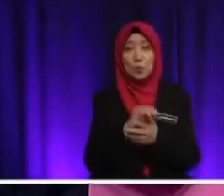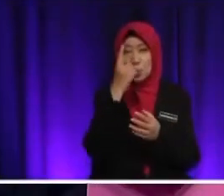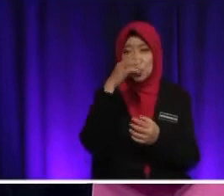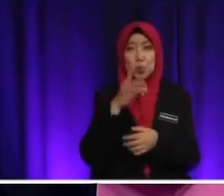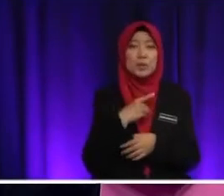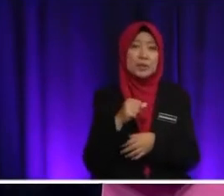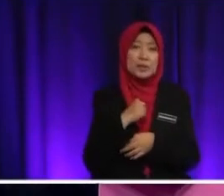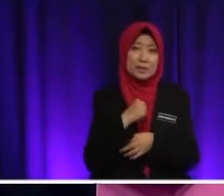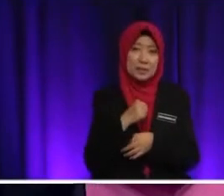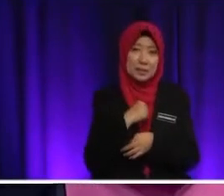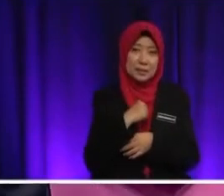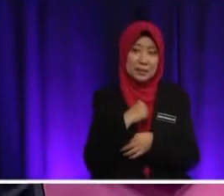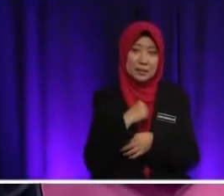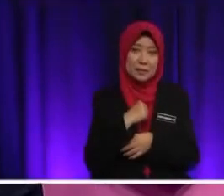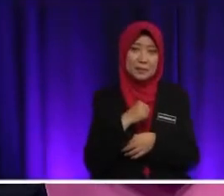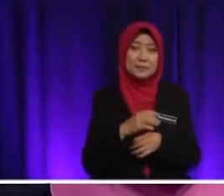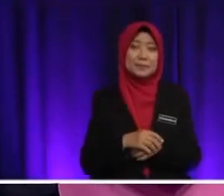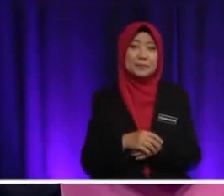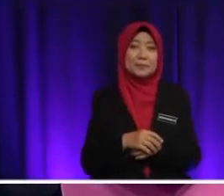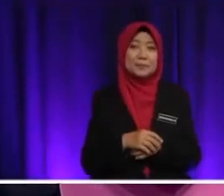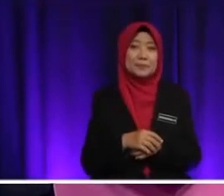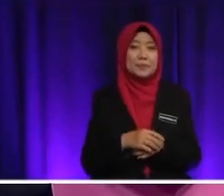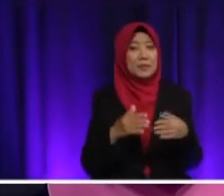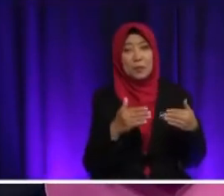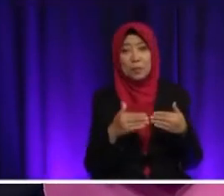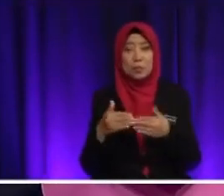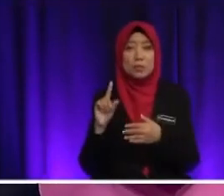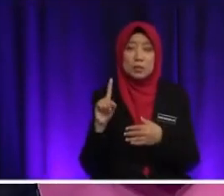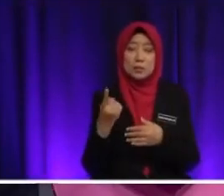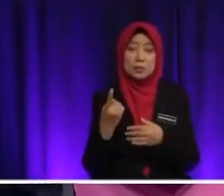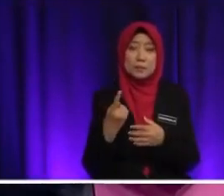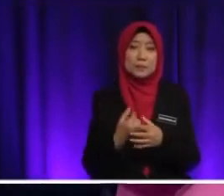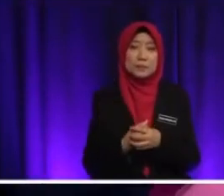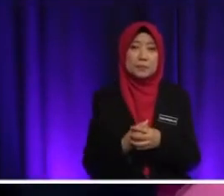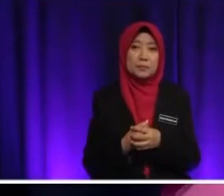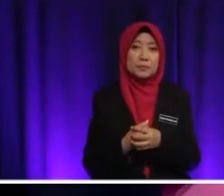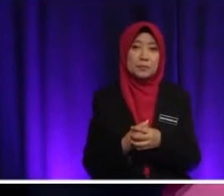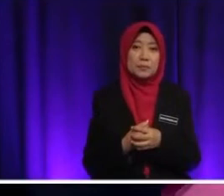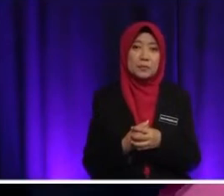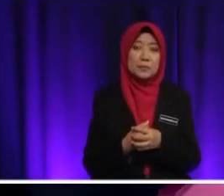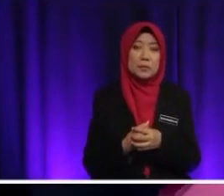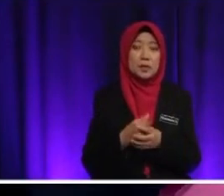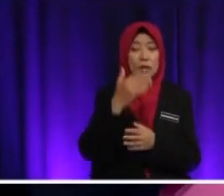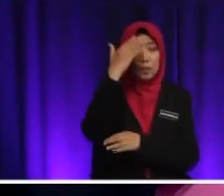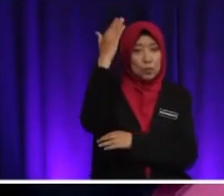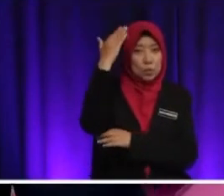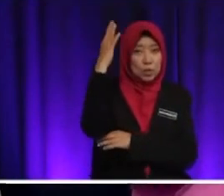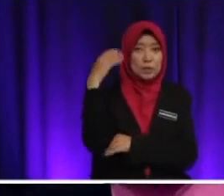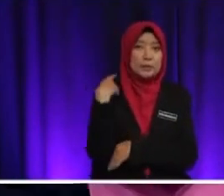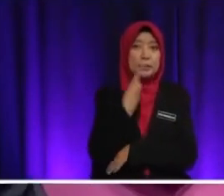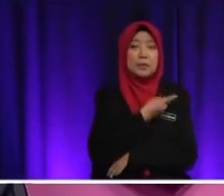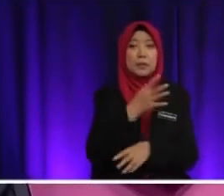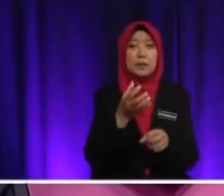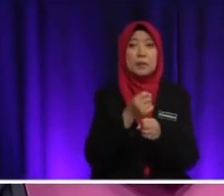sendiri. Sempat kan tu? Kan? Tak apa, sambung je dekat bawah tu. Okey. Jadi sambil-sambil tu ya, Hakim. Yeah. Maknanya alhamdulillah hari ini kita dapat